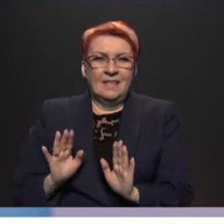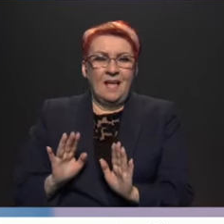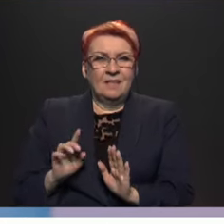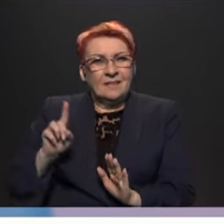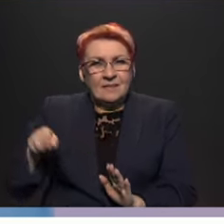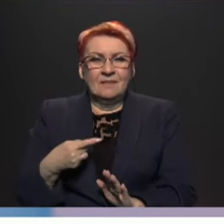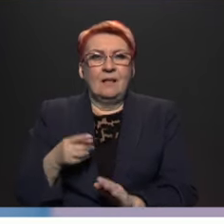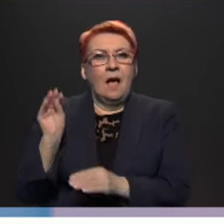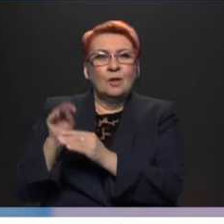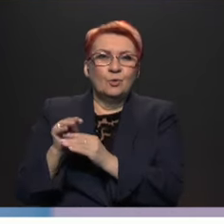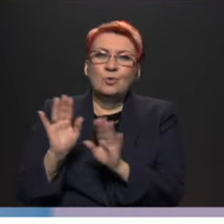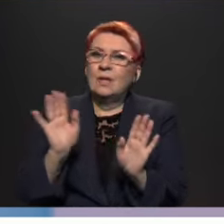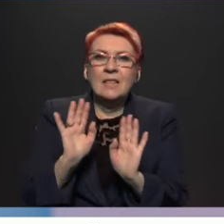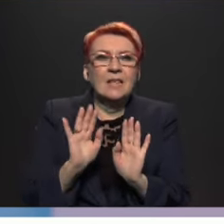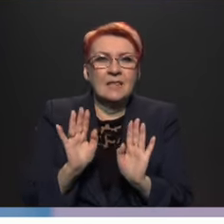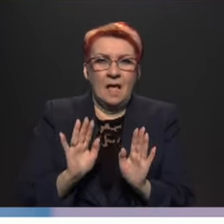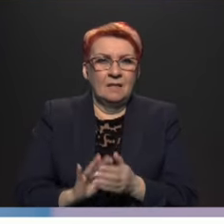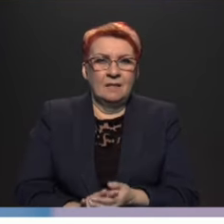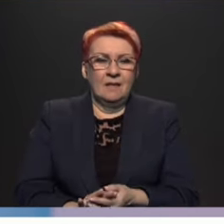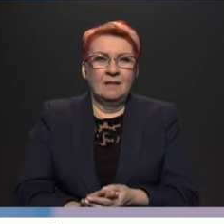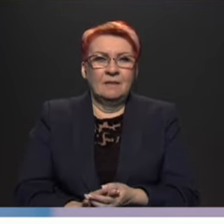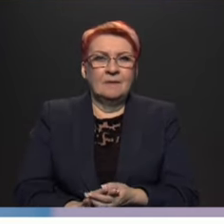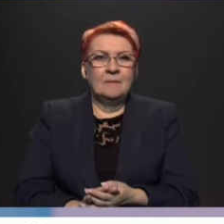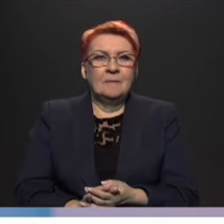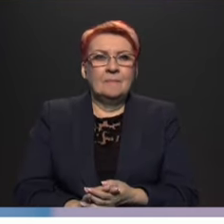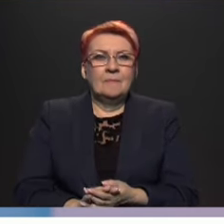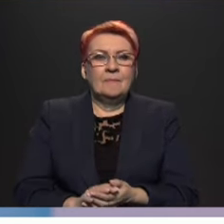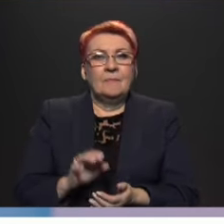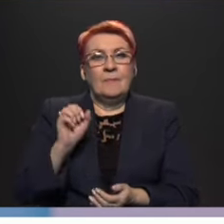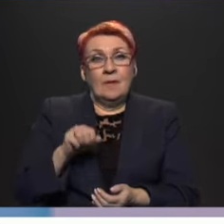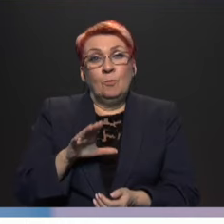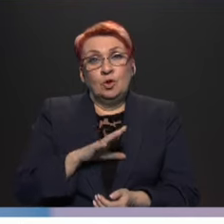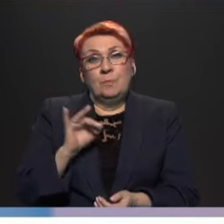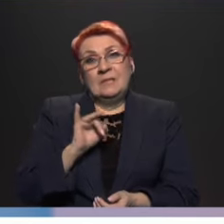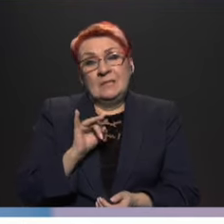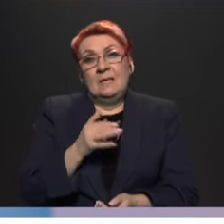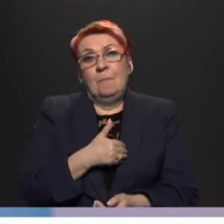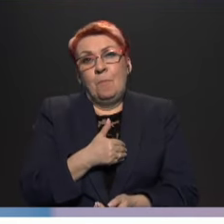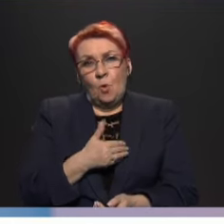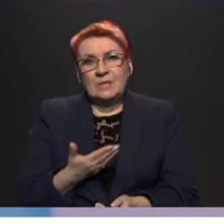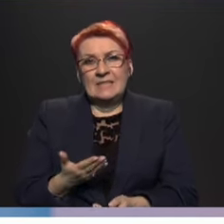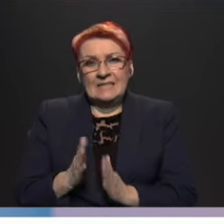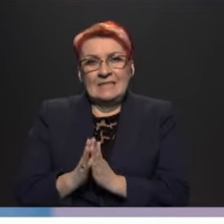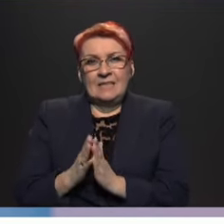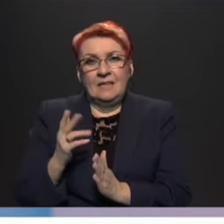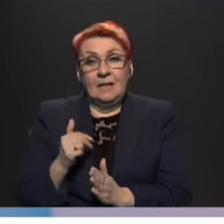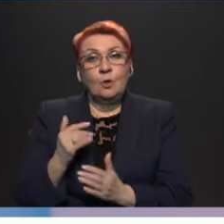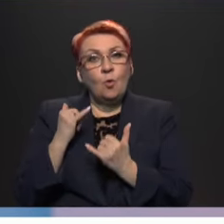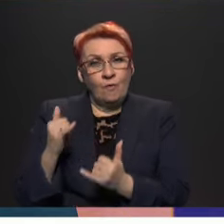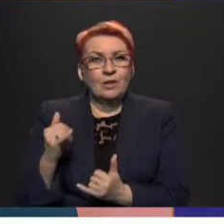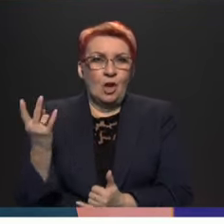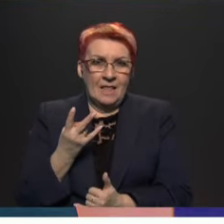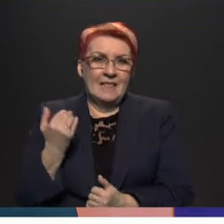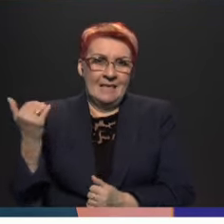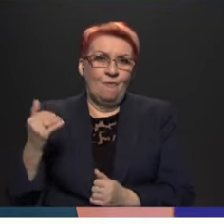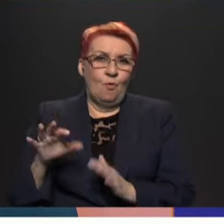всячески осуждать, хотя оно, может быть, то и просится, да, но уважать его выбор,